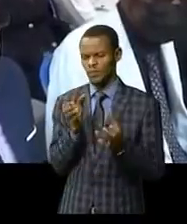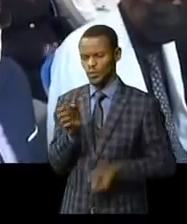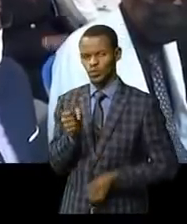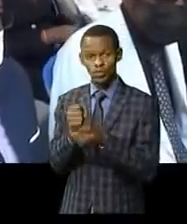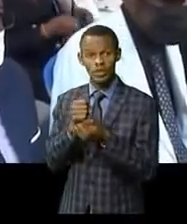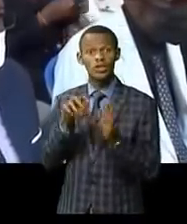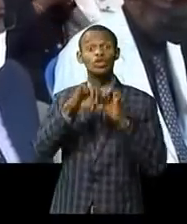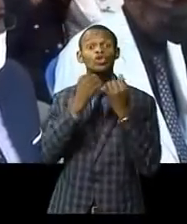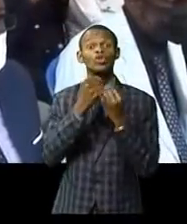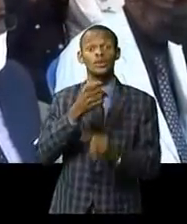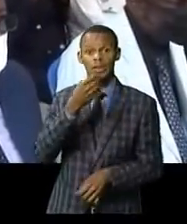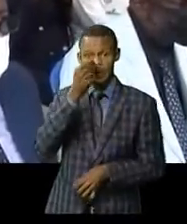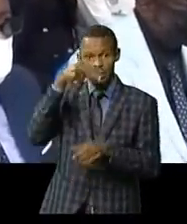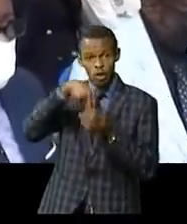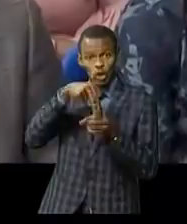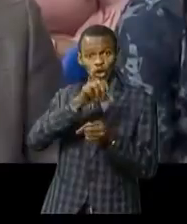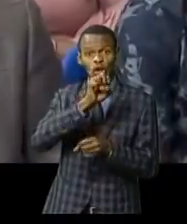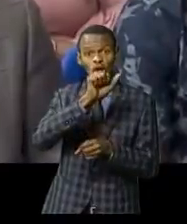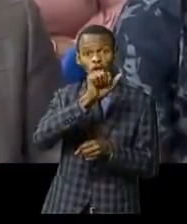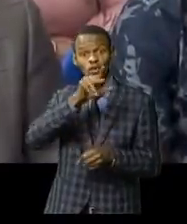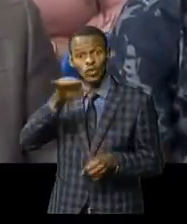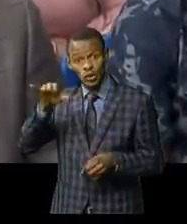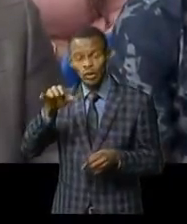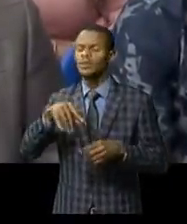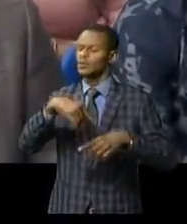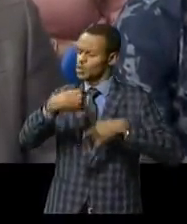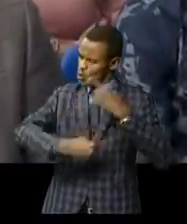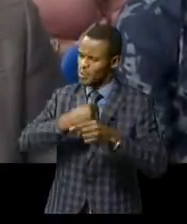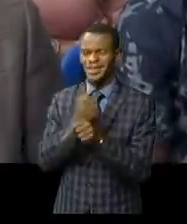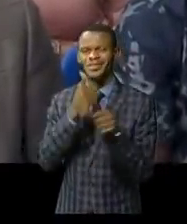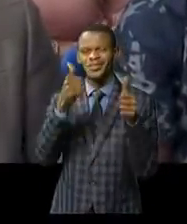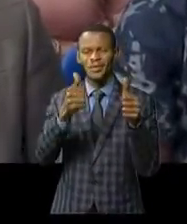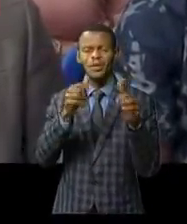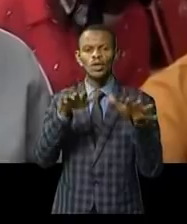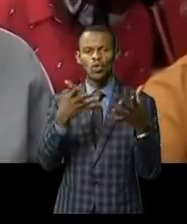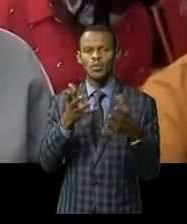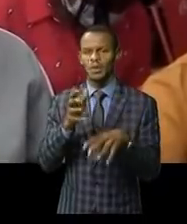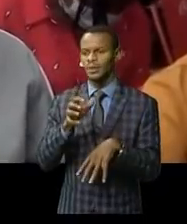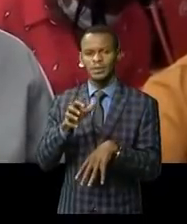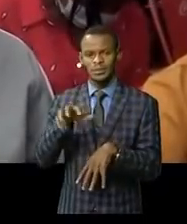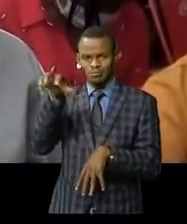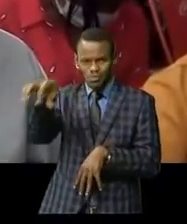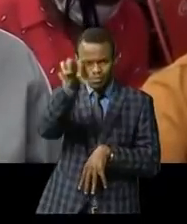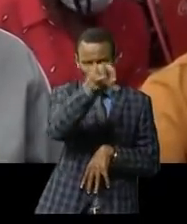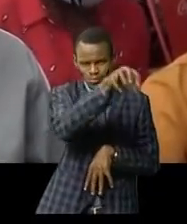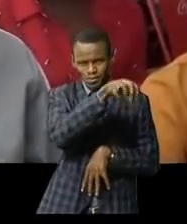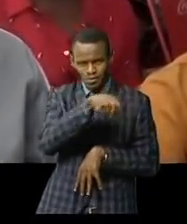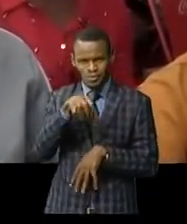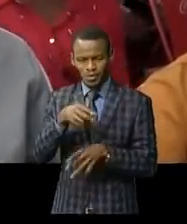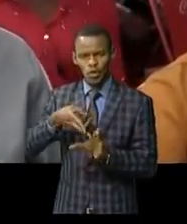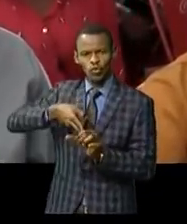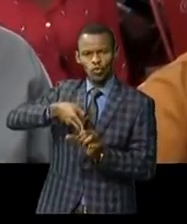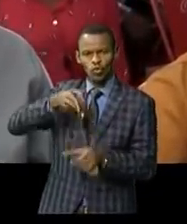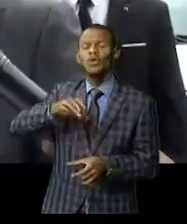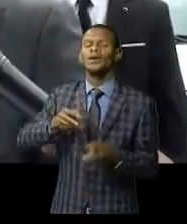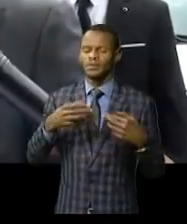pays avec en perspective la remise en activité des stations-service recensées sur toute l'étendue du territoire national. Dans